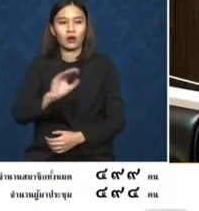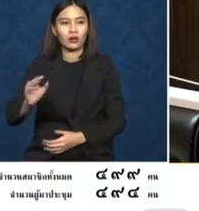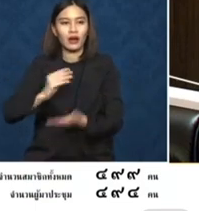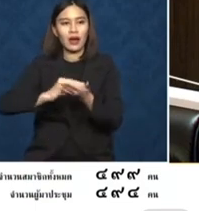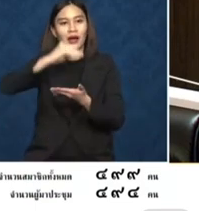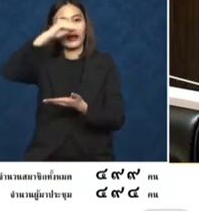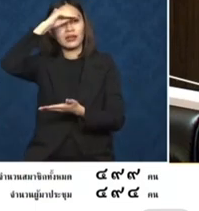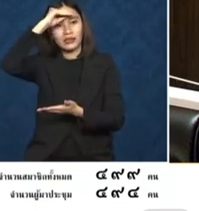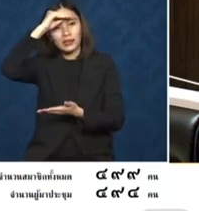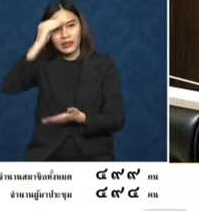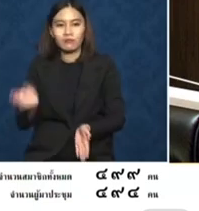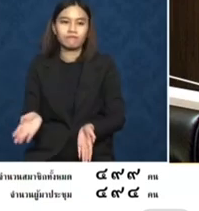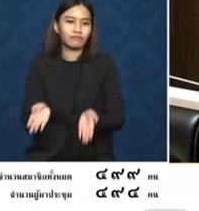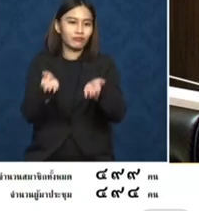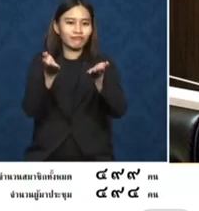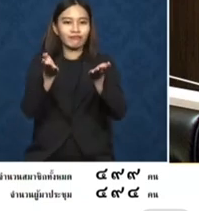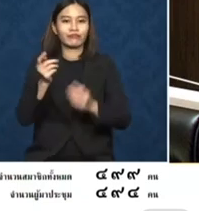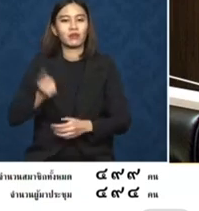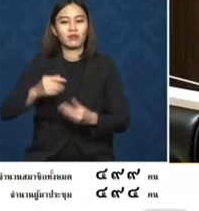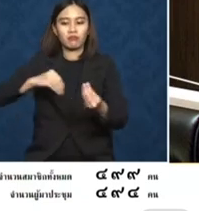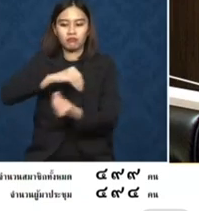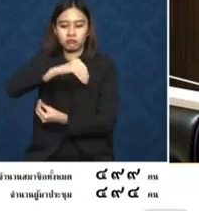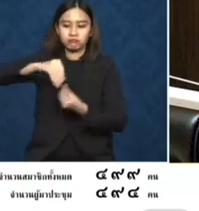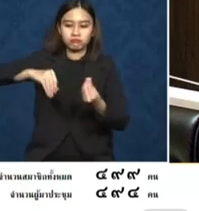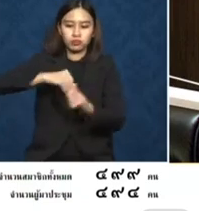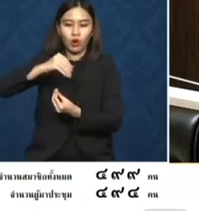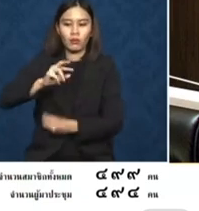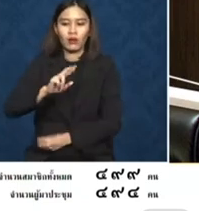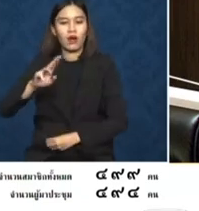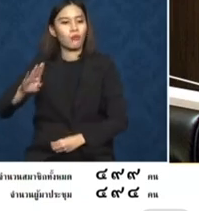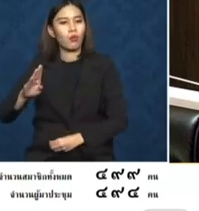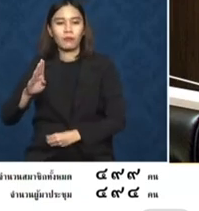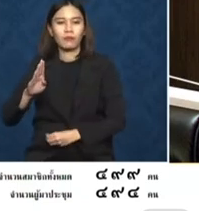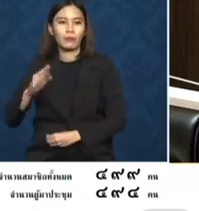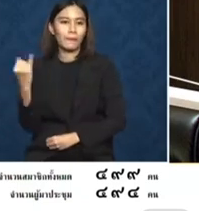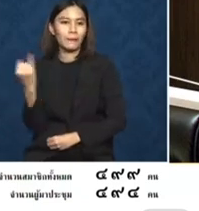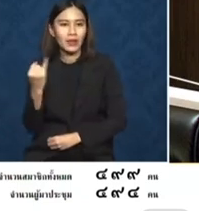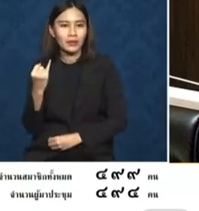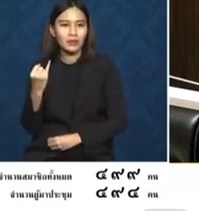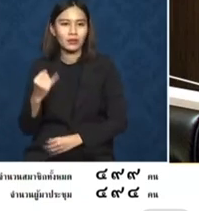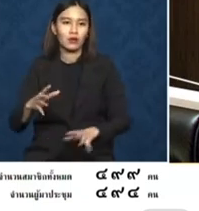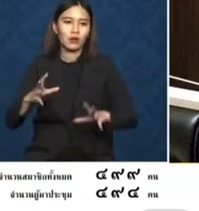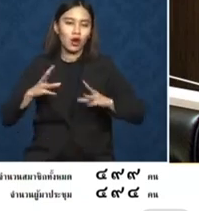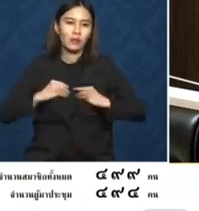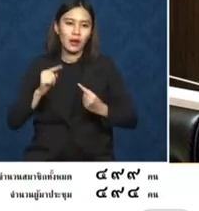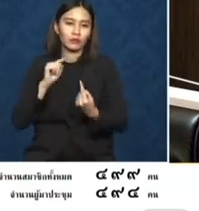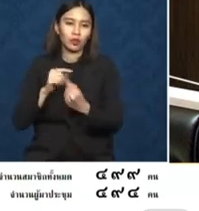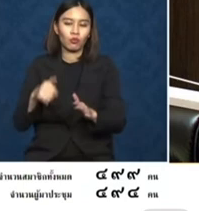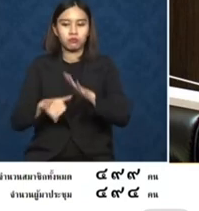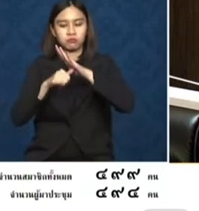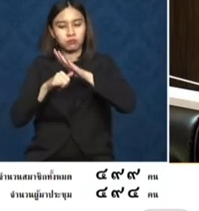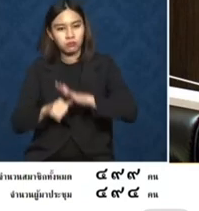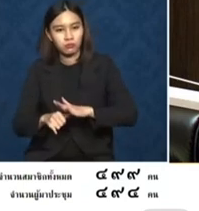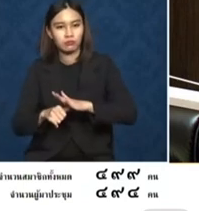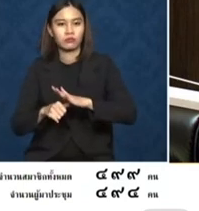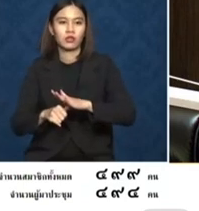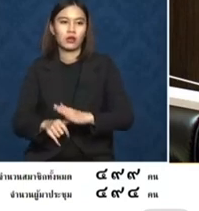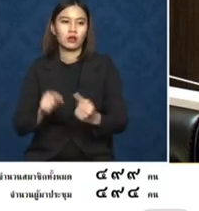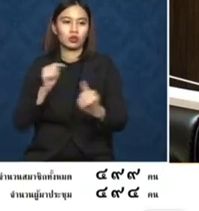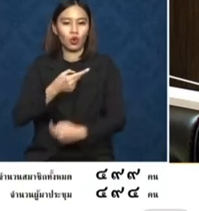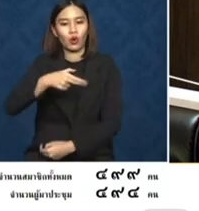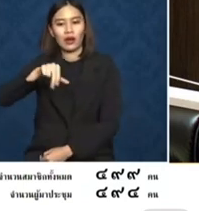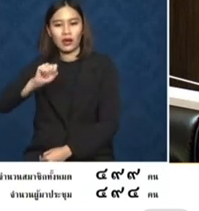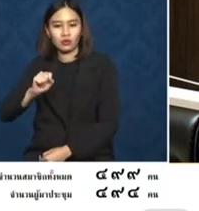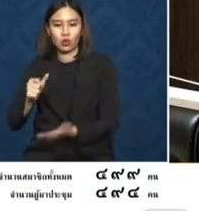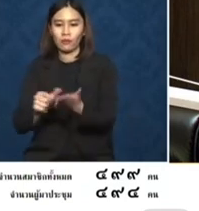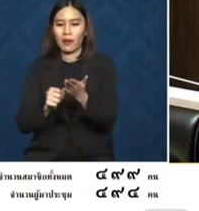เรีนหนงสือแบบเดมๆในระบบกศึษาที่สิ้หวังยอมจำนใหกับอำนาจนิยมและกกฎขียอมให้หักสูร